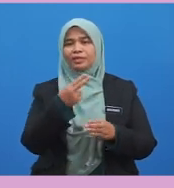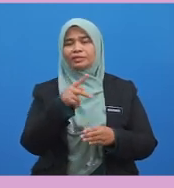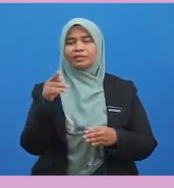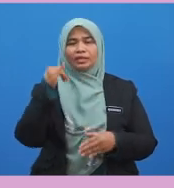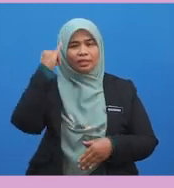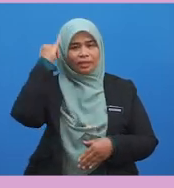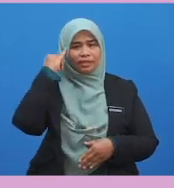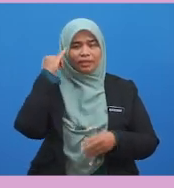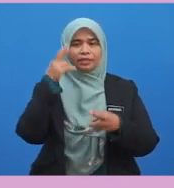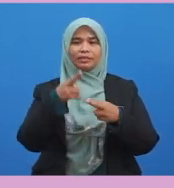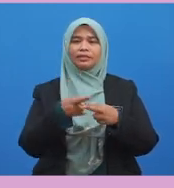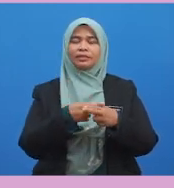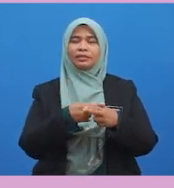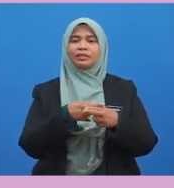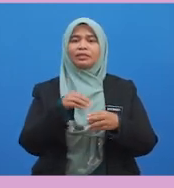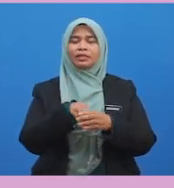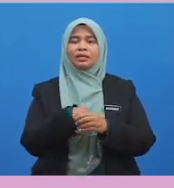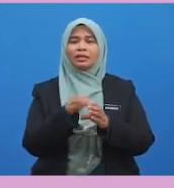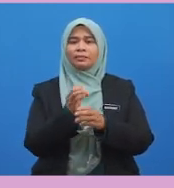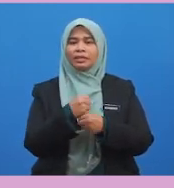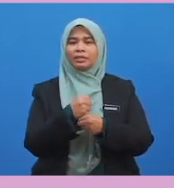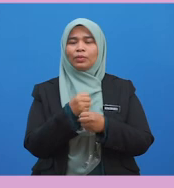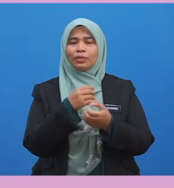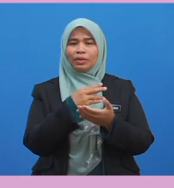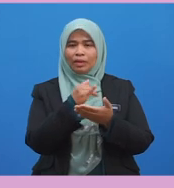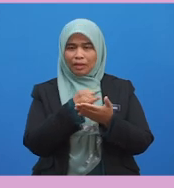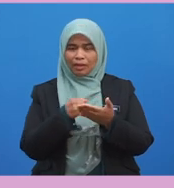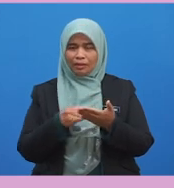idea ringkas dalam bentuk lakaran.